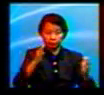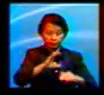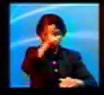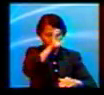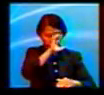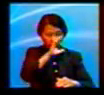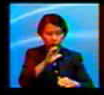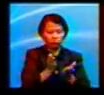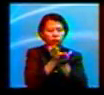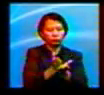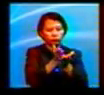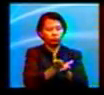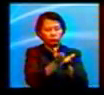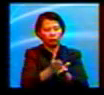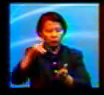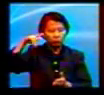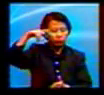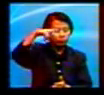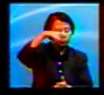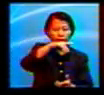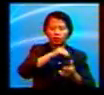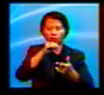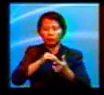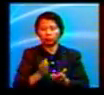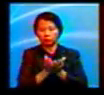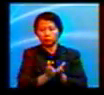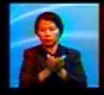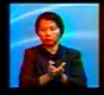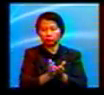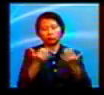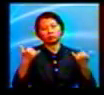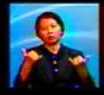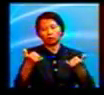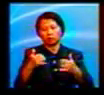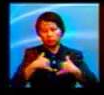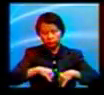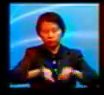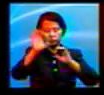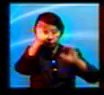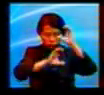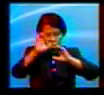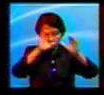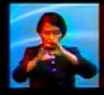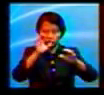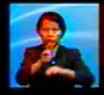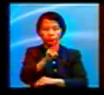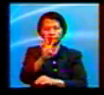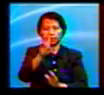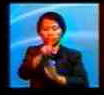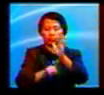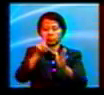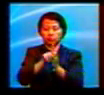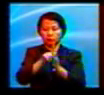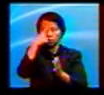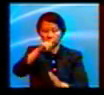pencarian visual yang menggunakan pesawat ataupun kapal yang ketika ini masih lagi meneruskan pencarian 24 jam